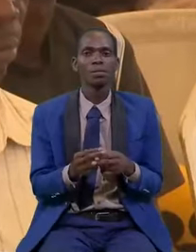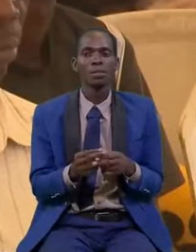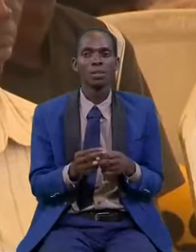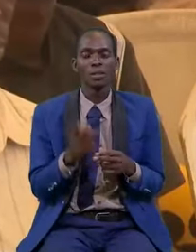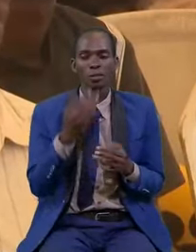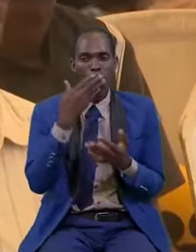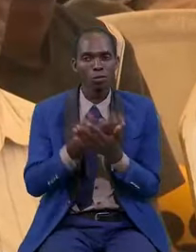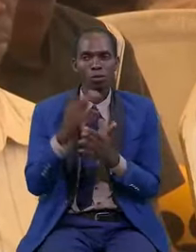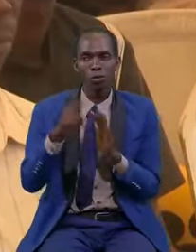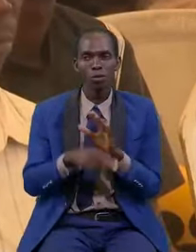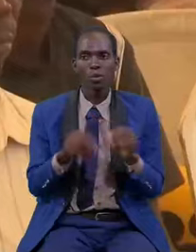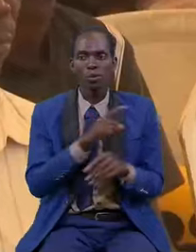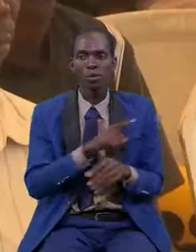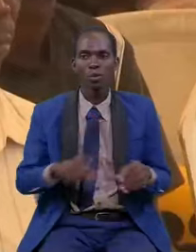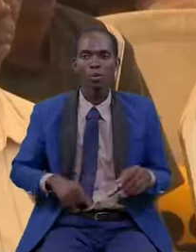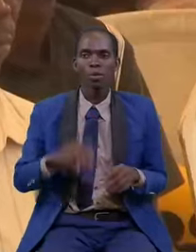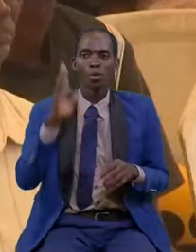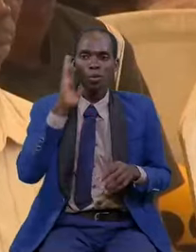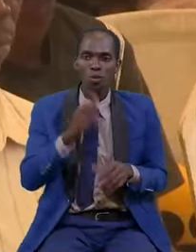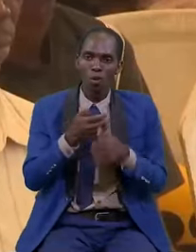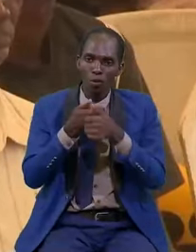La bonté du Seigneur